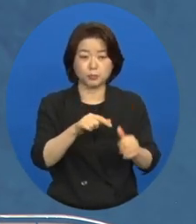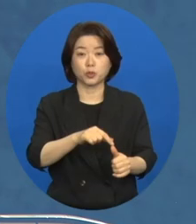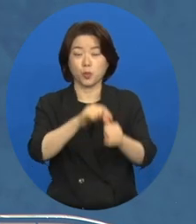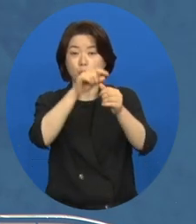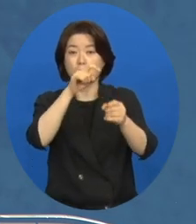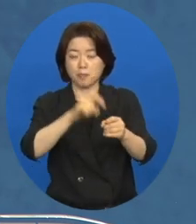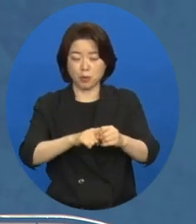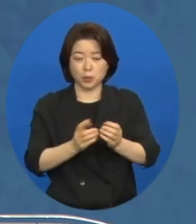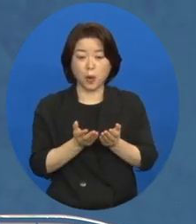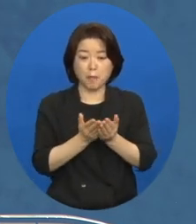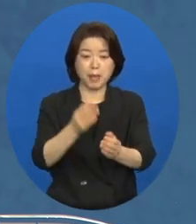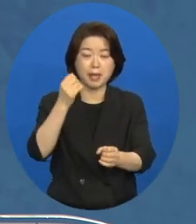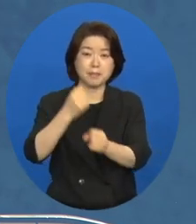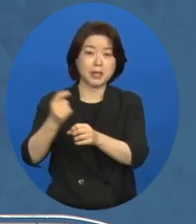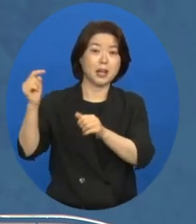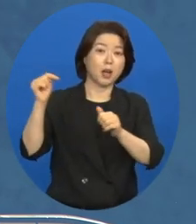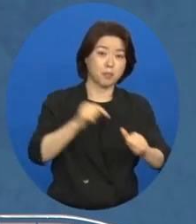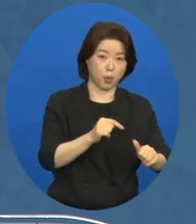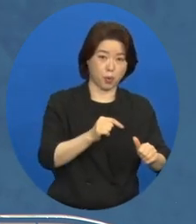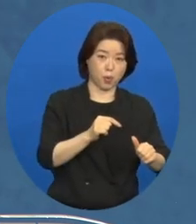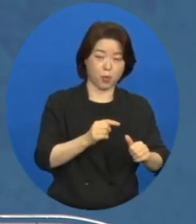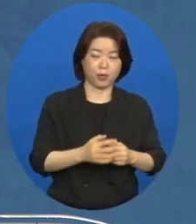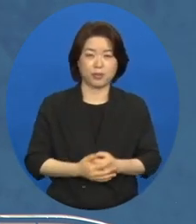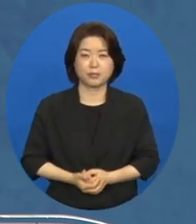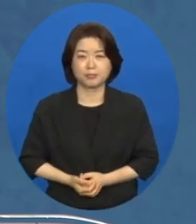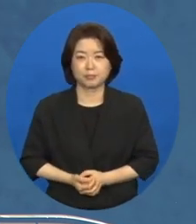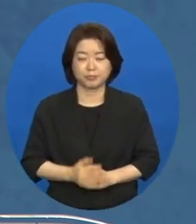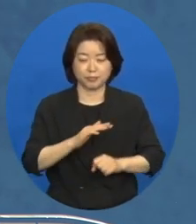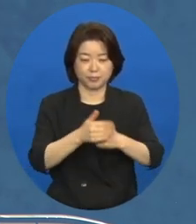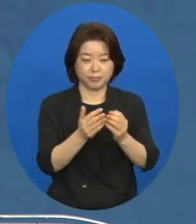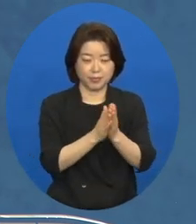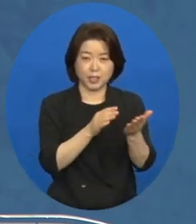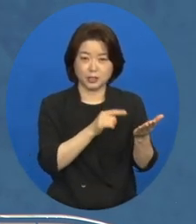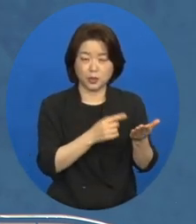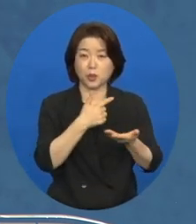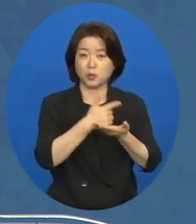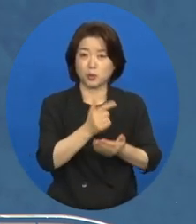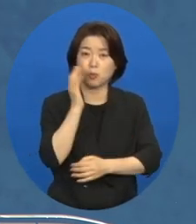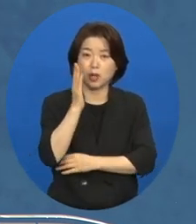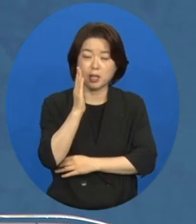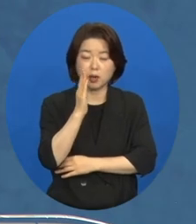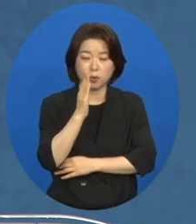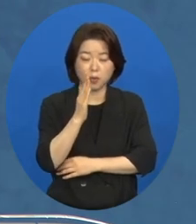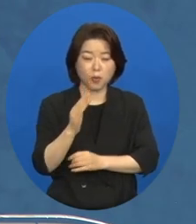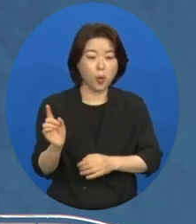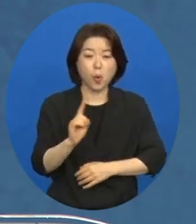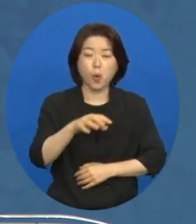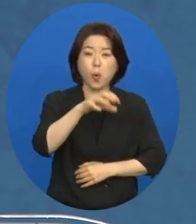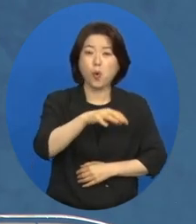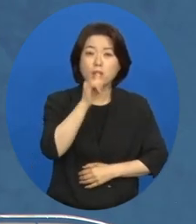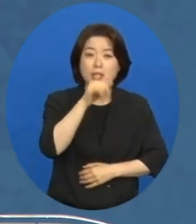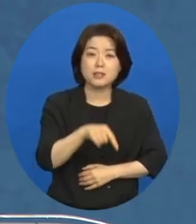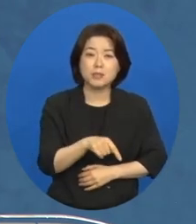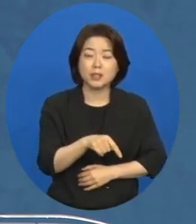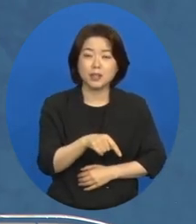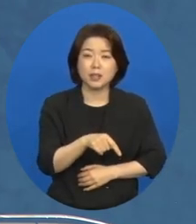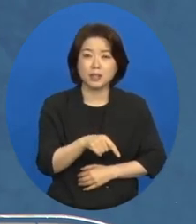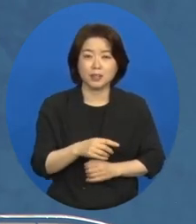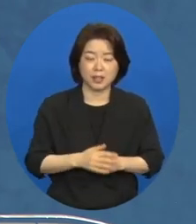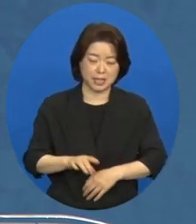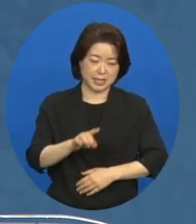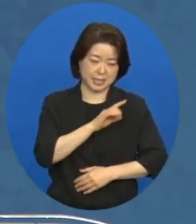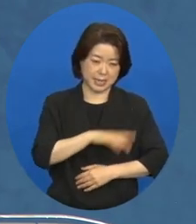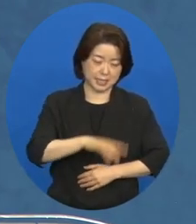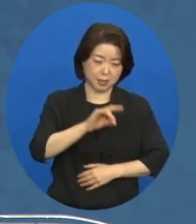만들라 이렇게 명령하셨지요. 성경에서 이 노아 이야기가 어디에 위치했는지 한번 생각해 볼 필요가 있는데, 가장